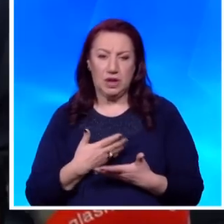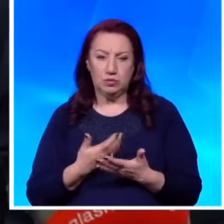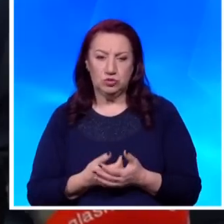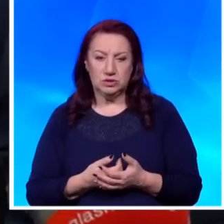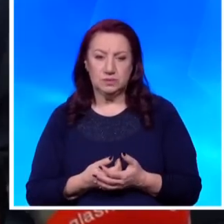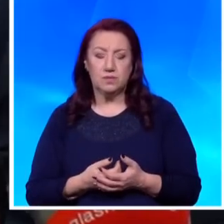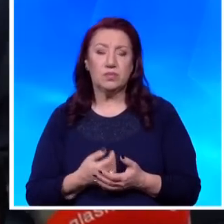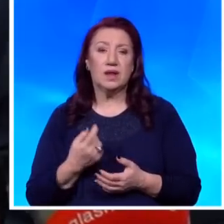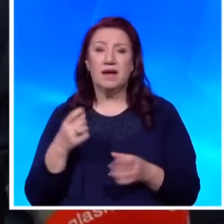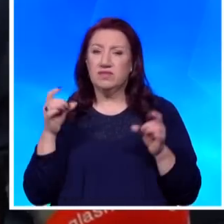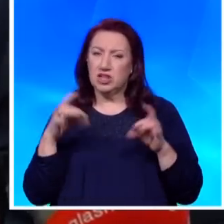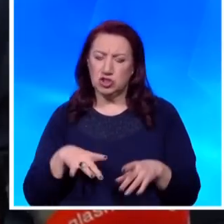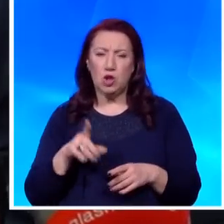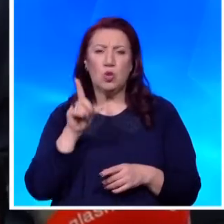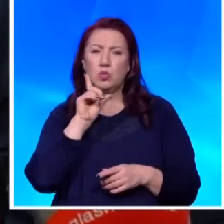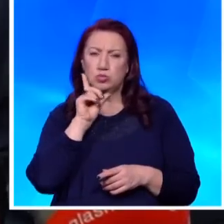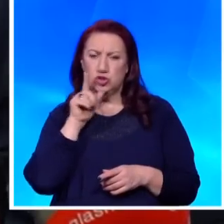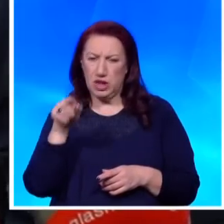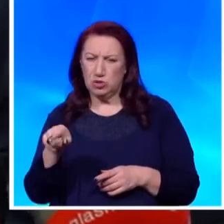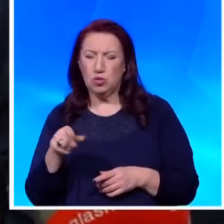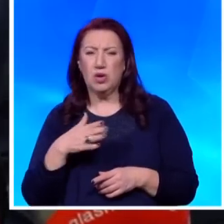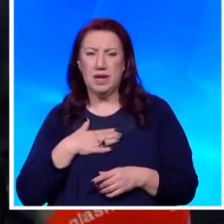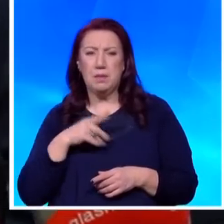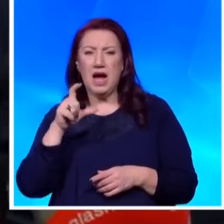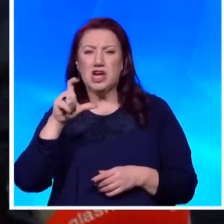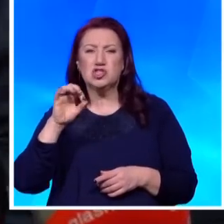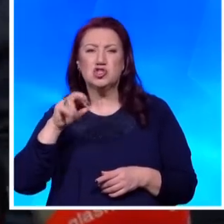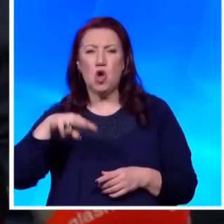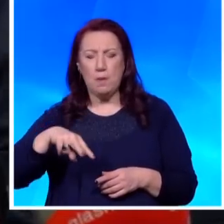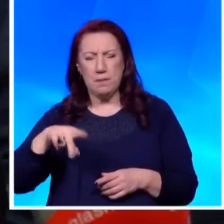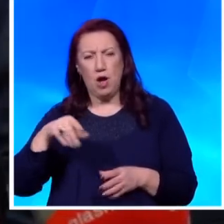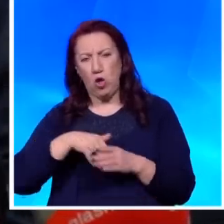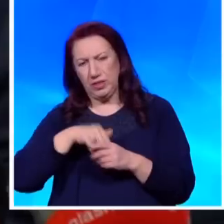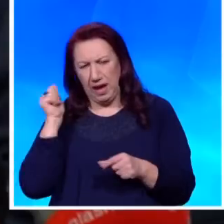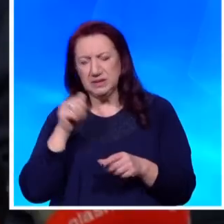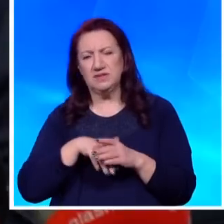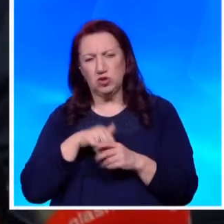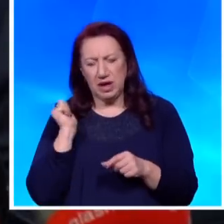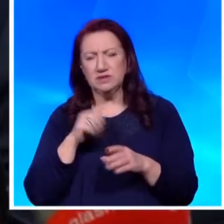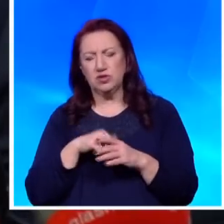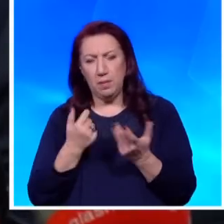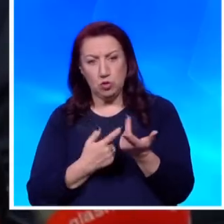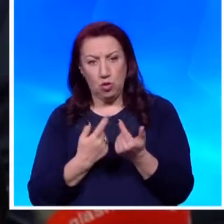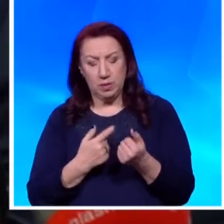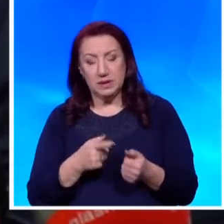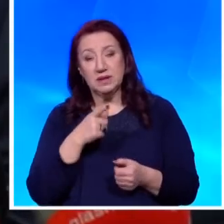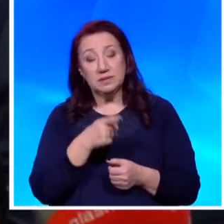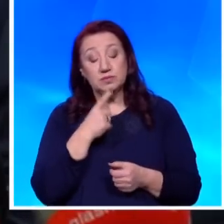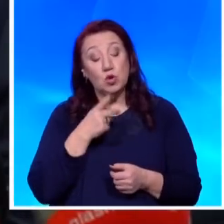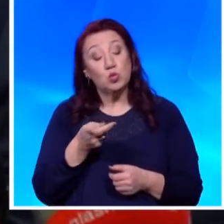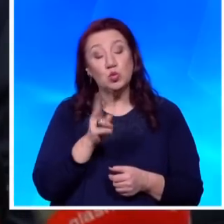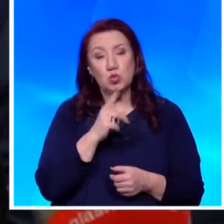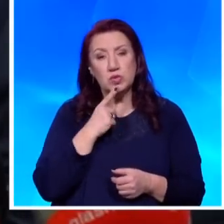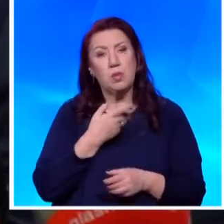то неколкократно. Въпреки всичко, общият познат продължава изключително